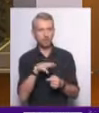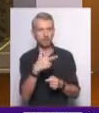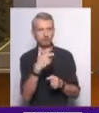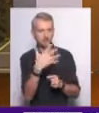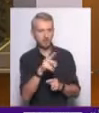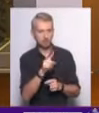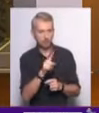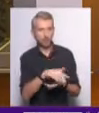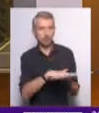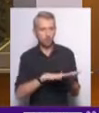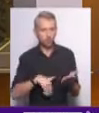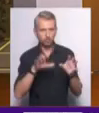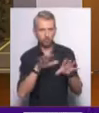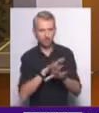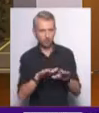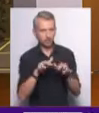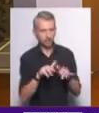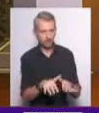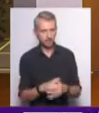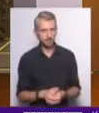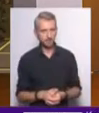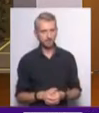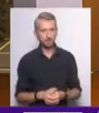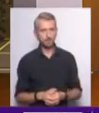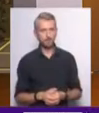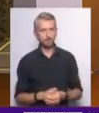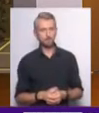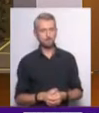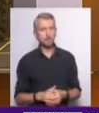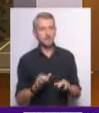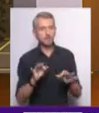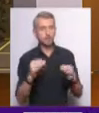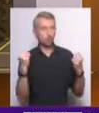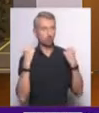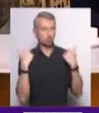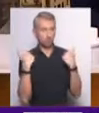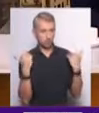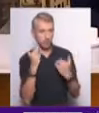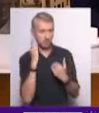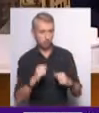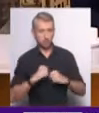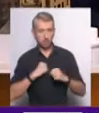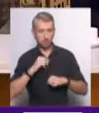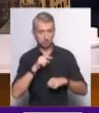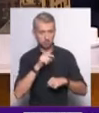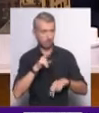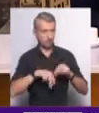статті, тобто продовжує незаконні дії, то, звісно, спортсмени будуть намагатися